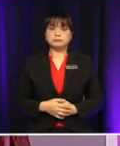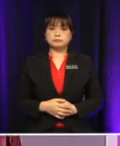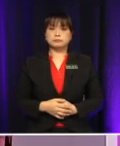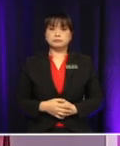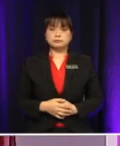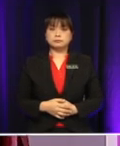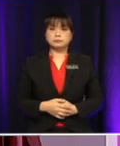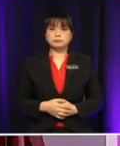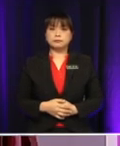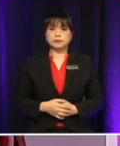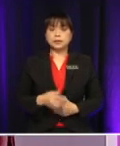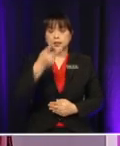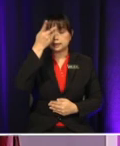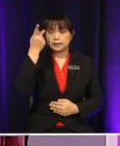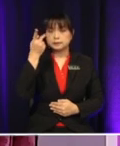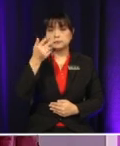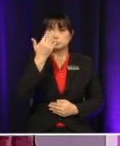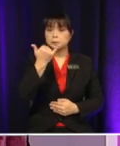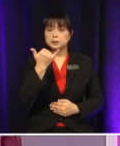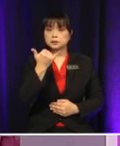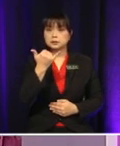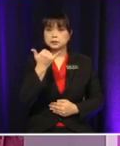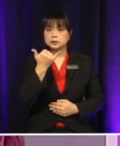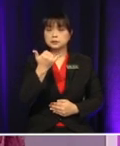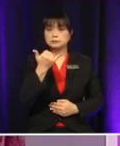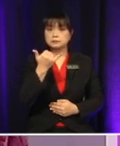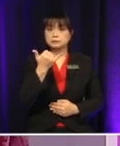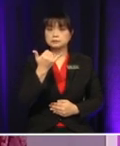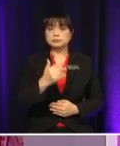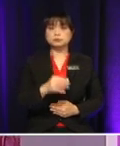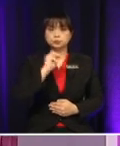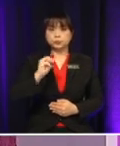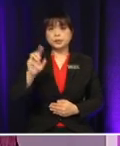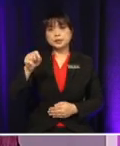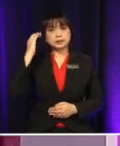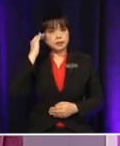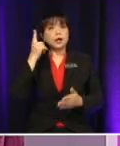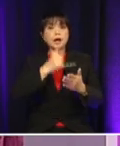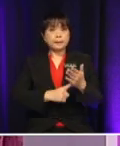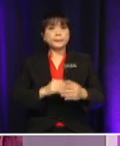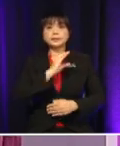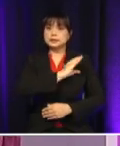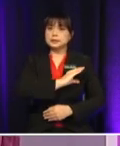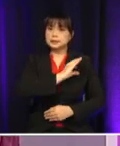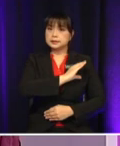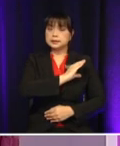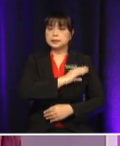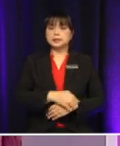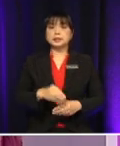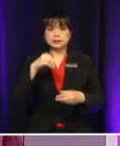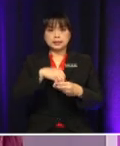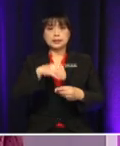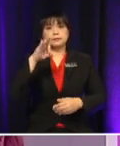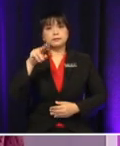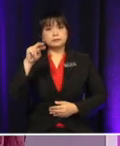kenapa karena kenapa di tak masuk itu murid perlu tahulah Apa ciri dalam Fangi